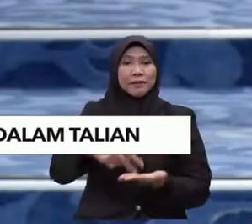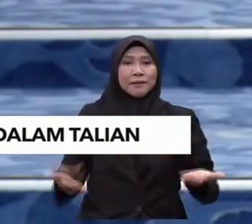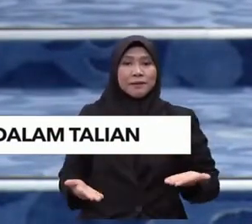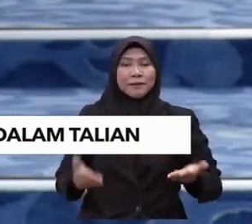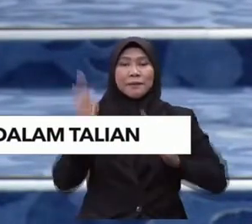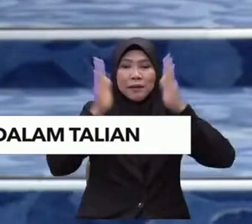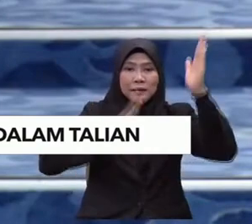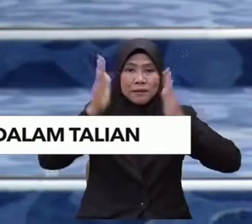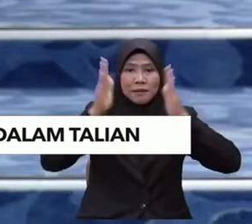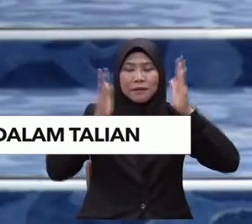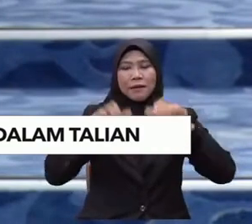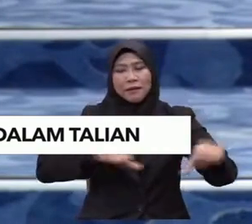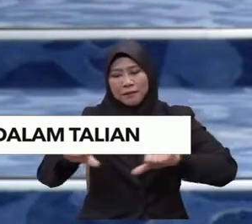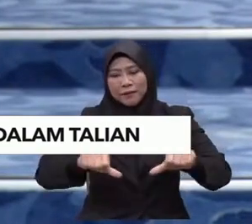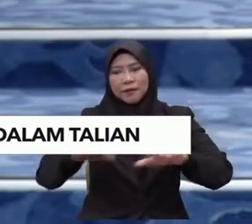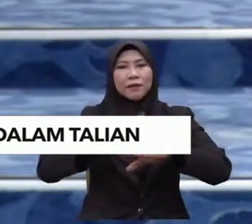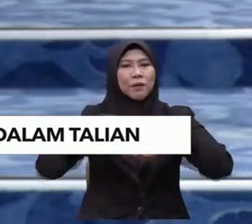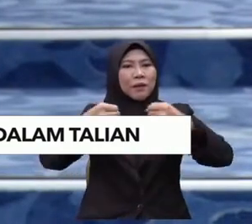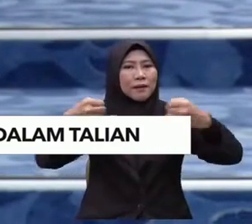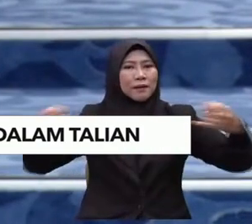ini activity online